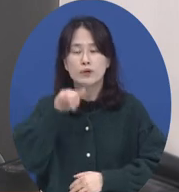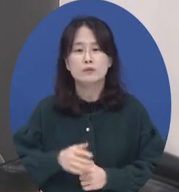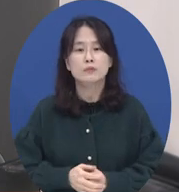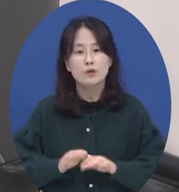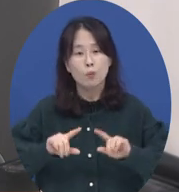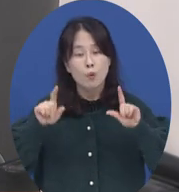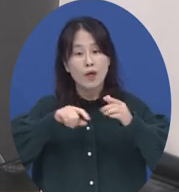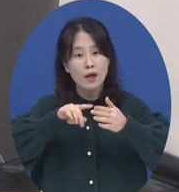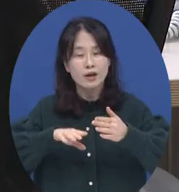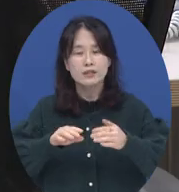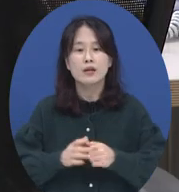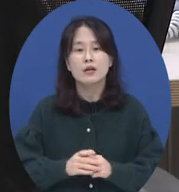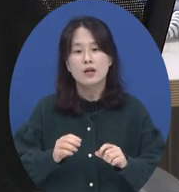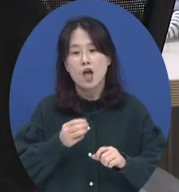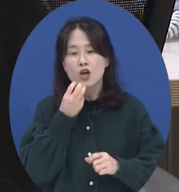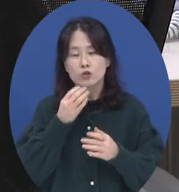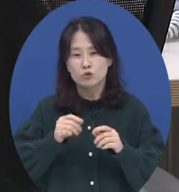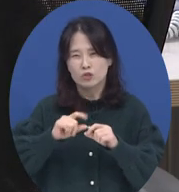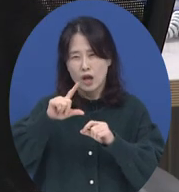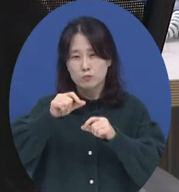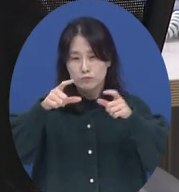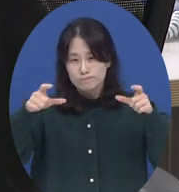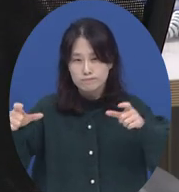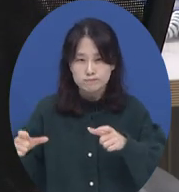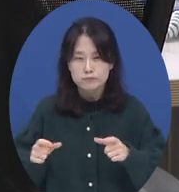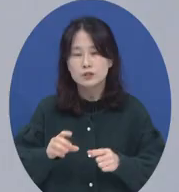안에 경기도 대부분의 지역에서